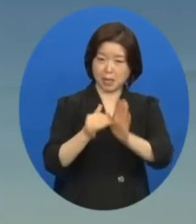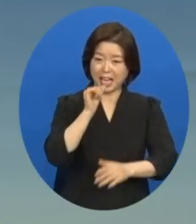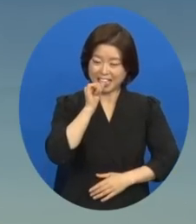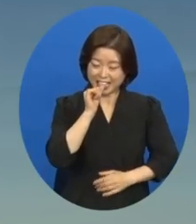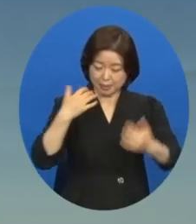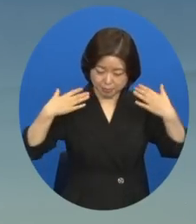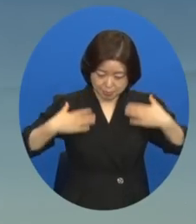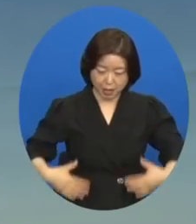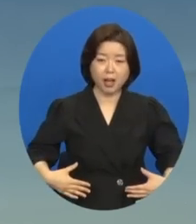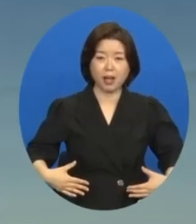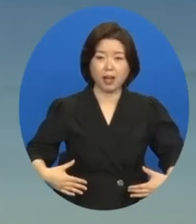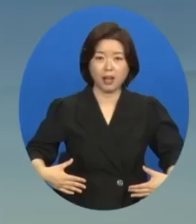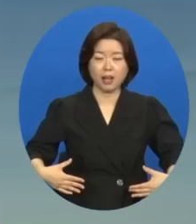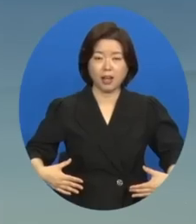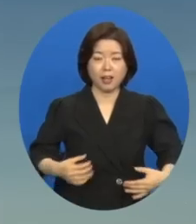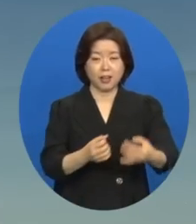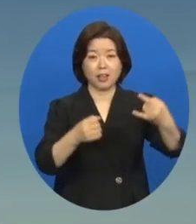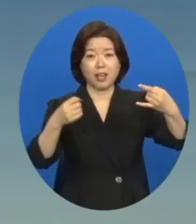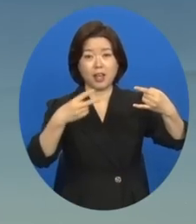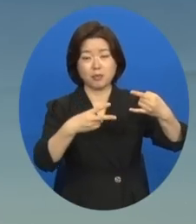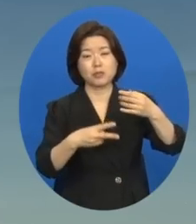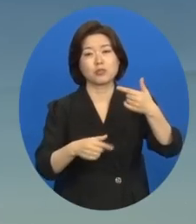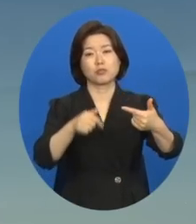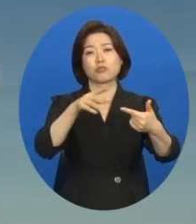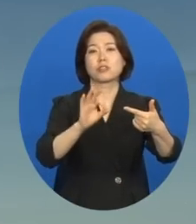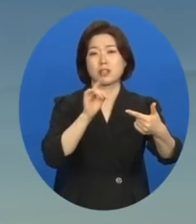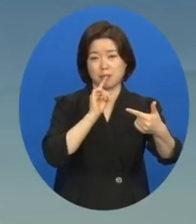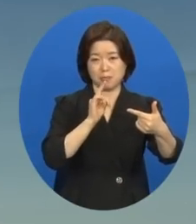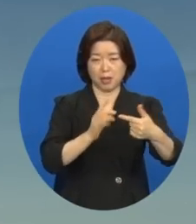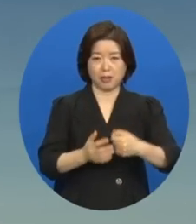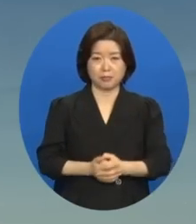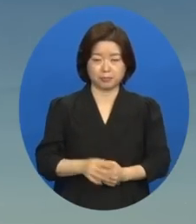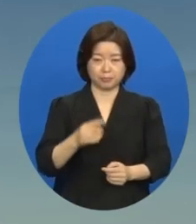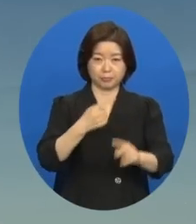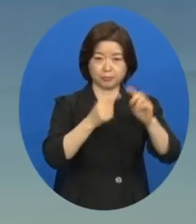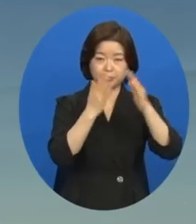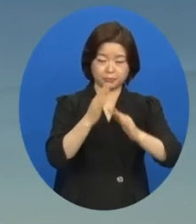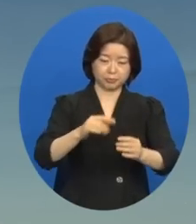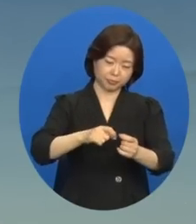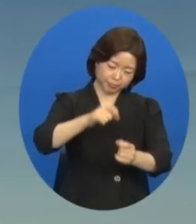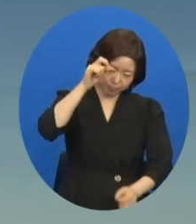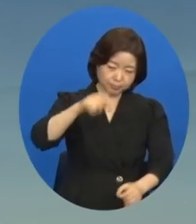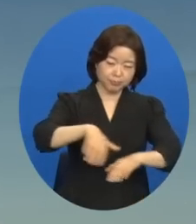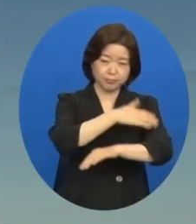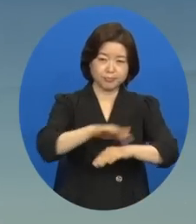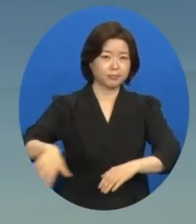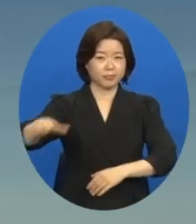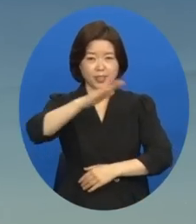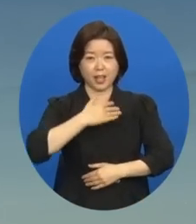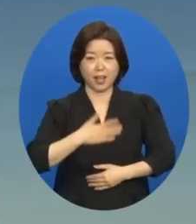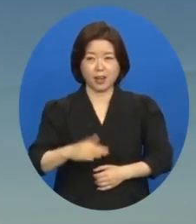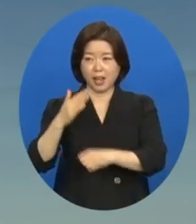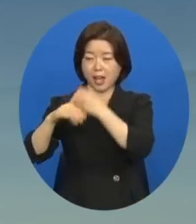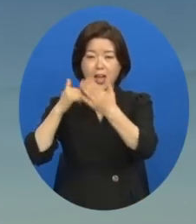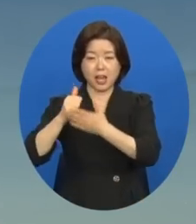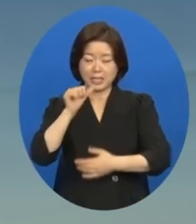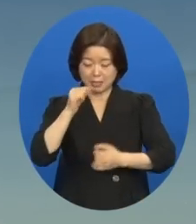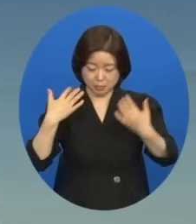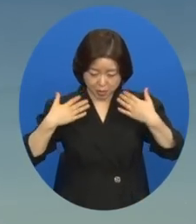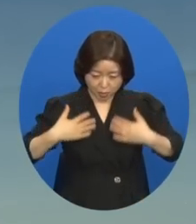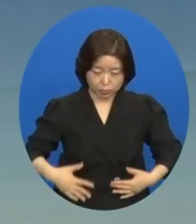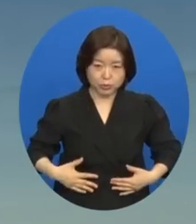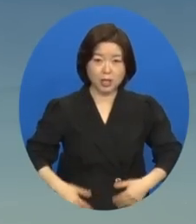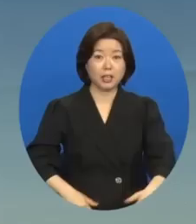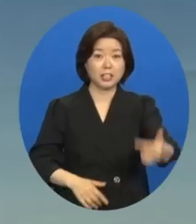것이 에베소서 6장의 말씀입니다. 근데 교회를 오래 다니신 분들은 다 아시는 것처럼 하나님의 전신갑주는 여섯